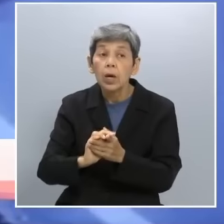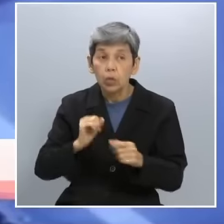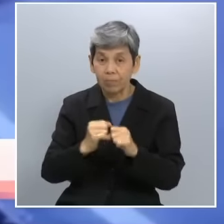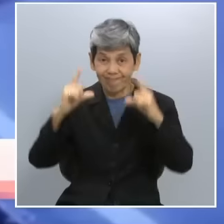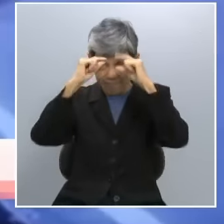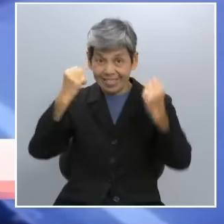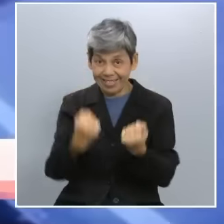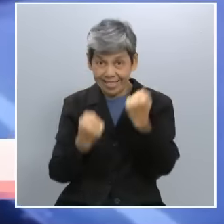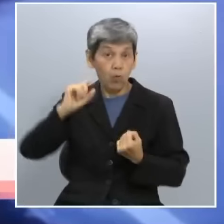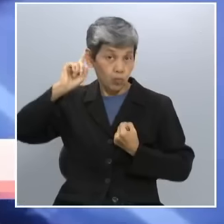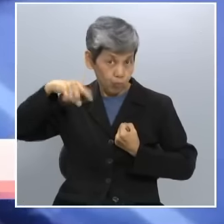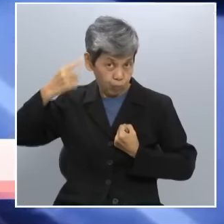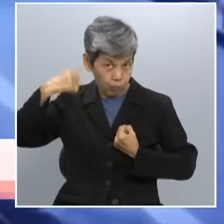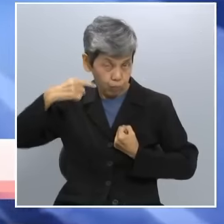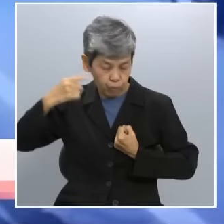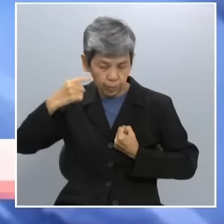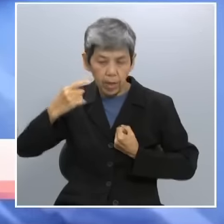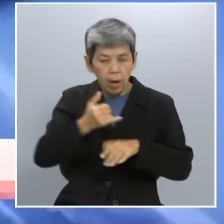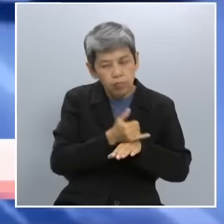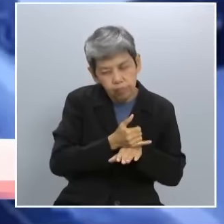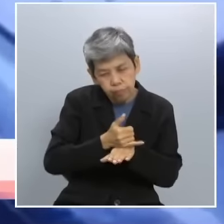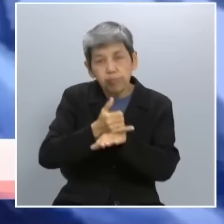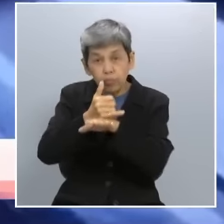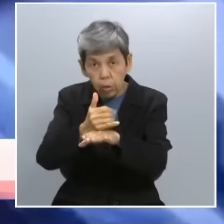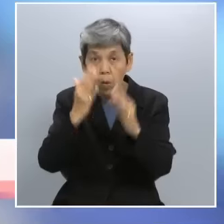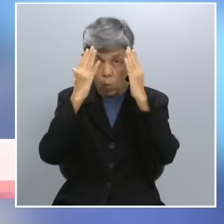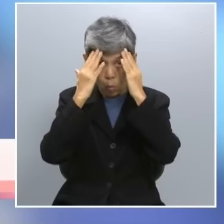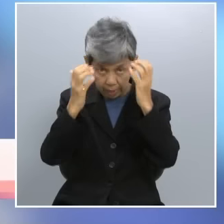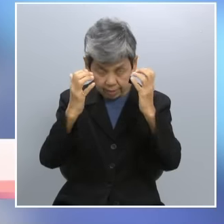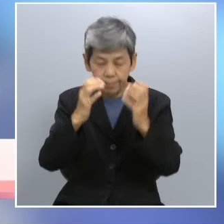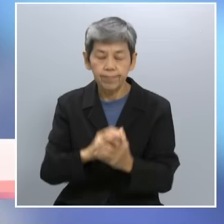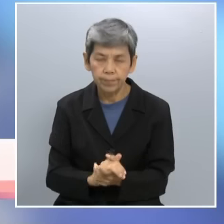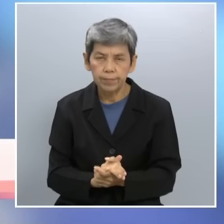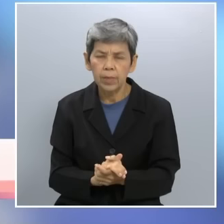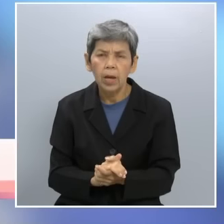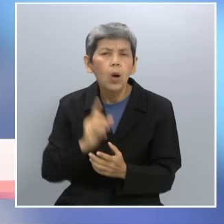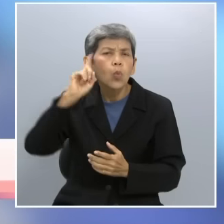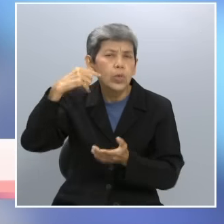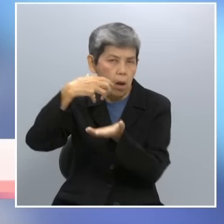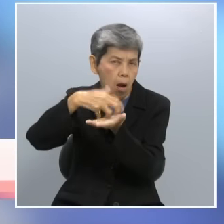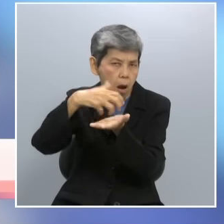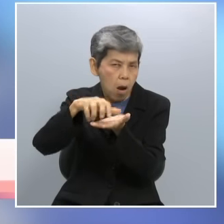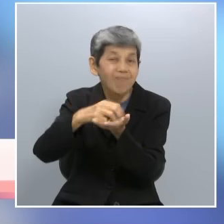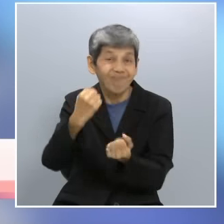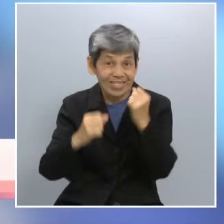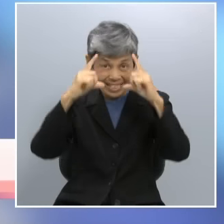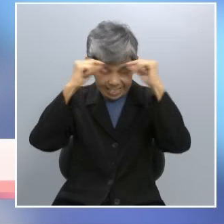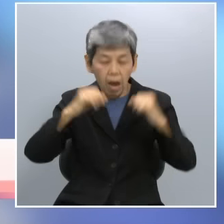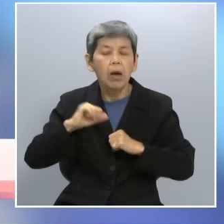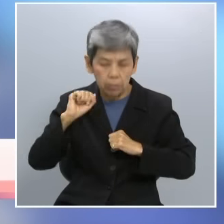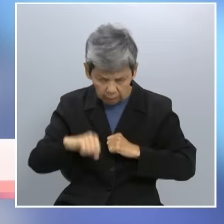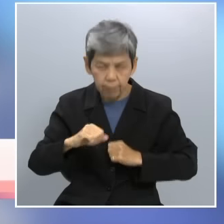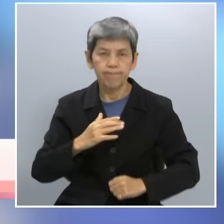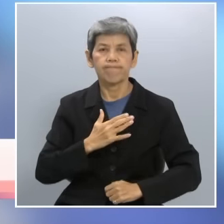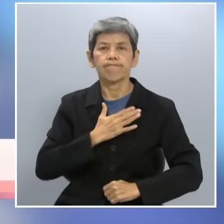คนขับแท็กซี่อีกคันนึงที่มารับผู้ก่อเหตุไปนะครับที่ไปหัวหินนางรัเล่าแบบนี้ฮะบอกว่าจริง